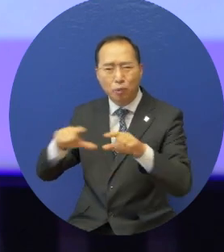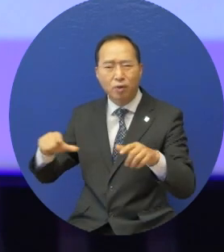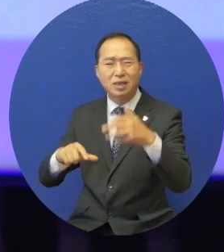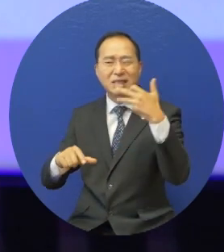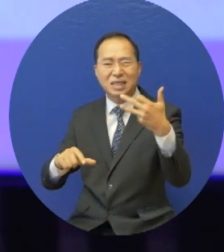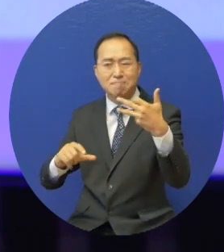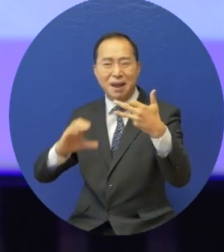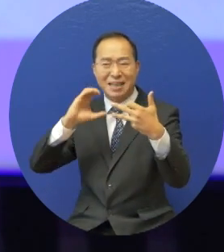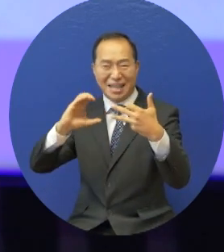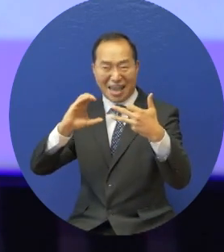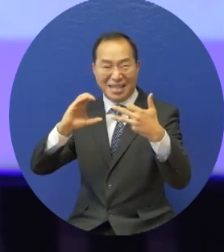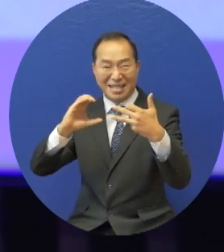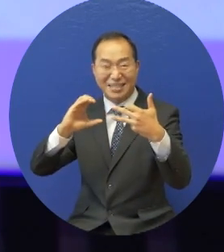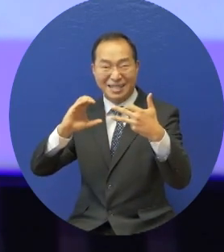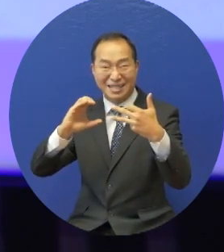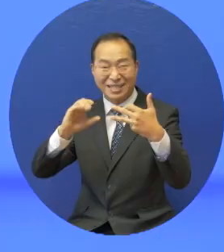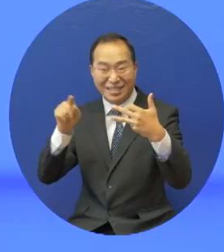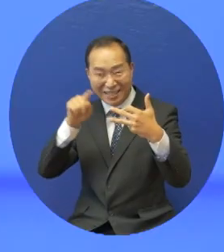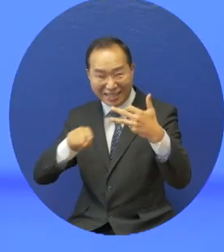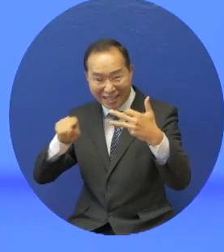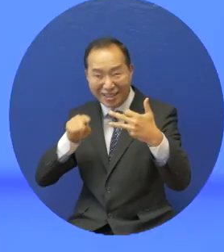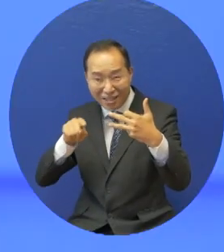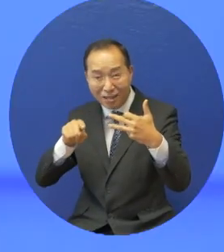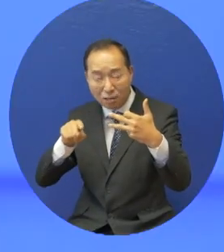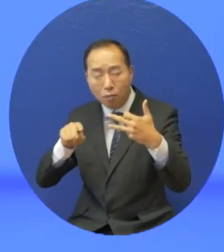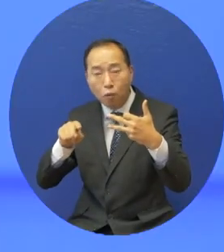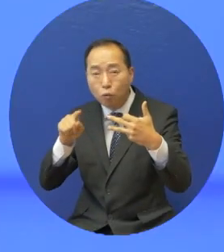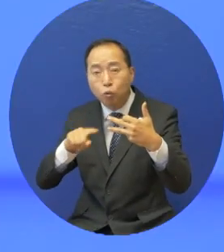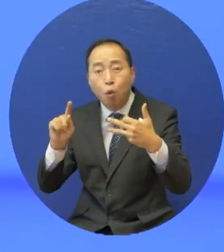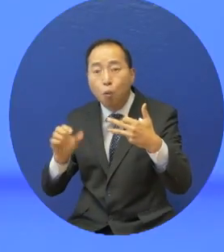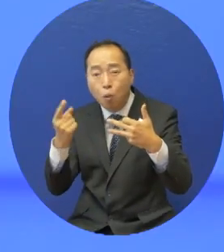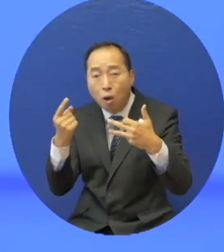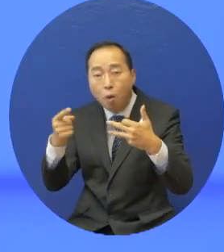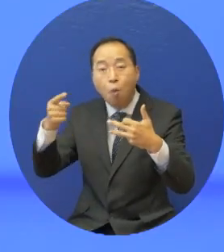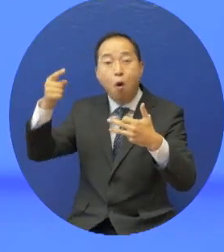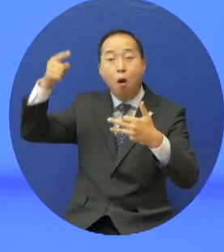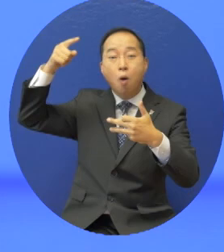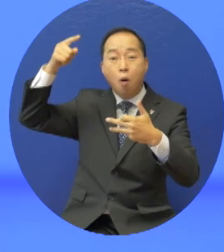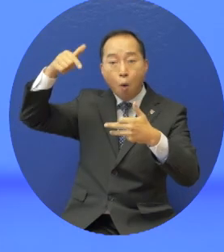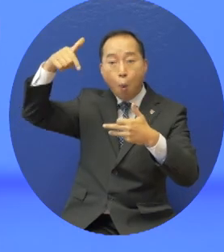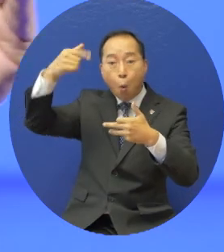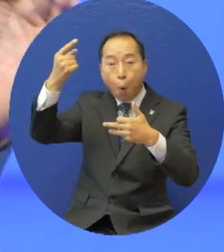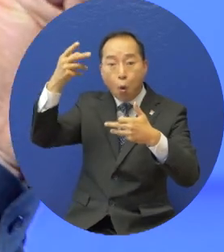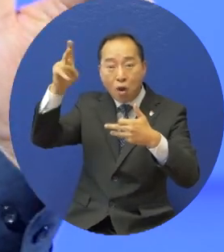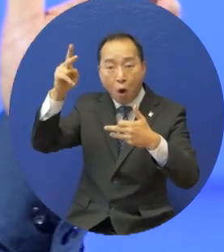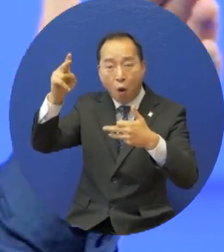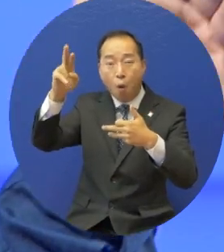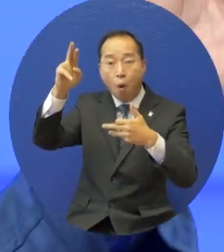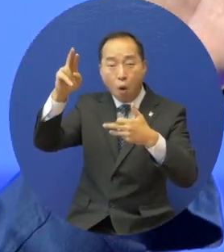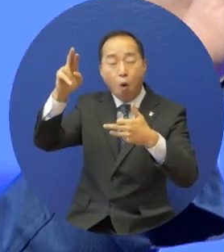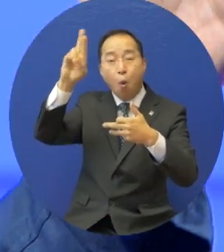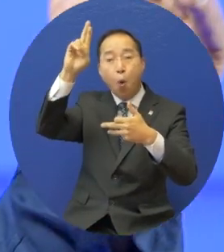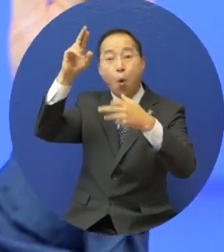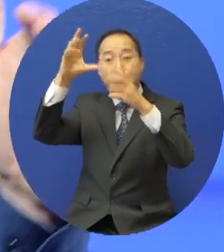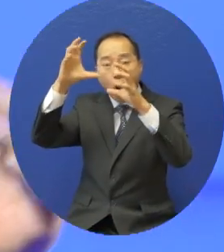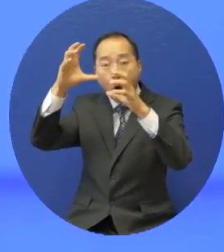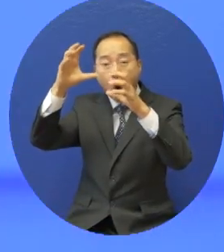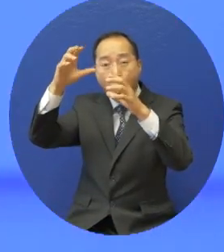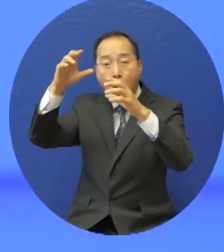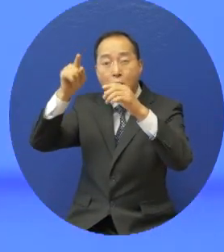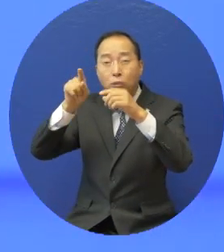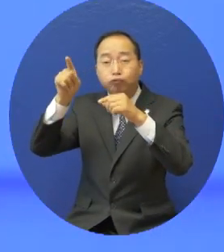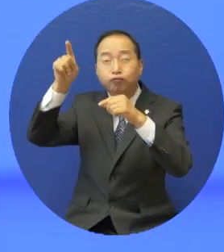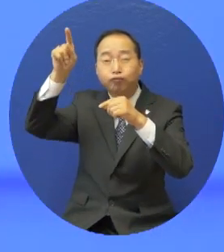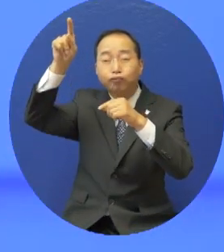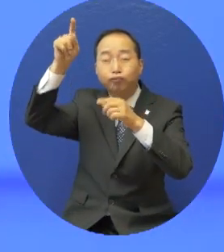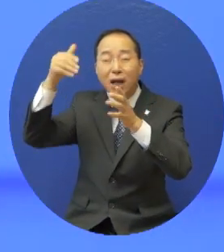자료가 보통 18세기 자료였는데 그러다 보니까 이것이 연원이 어떻게 되지? 하다 보니까 고려 말까지 올라가게 되고 조선시대로